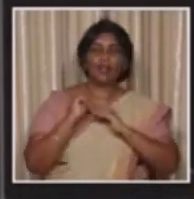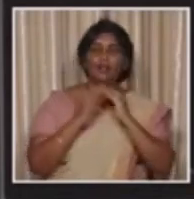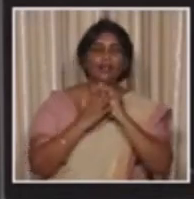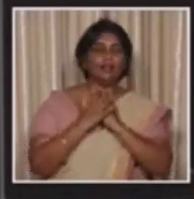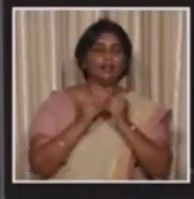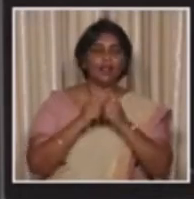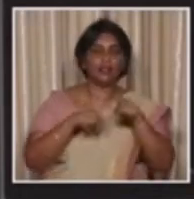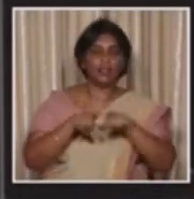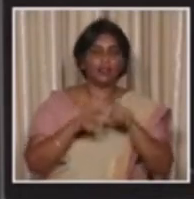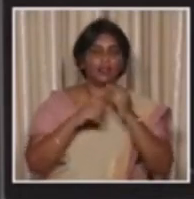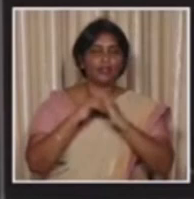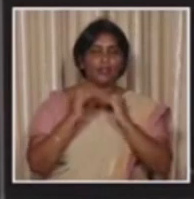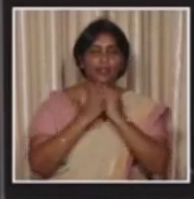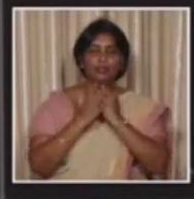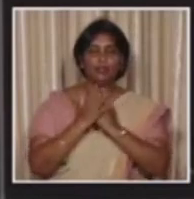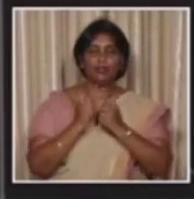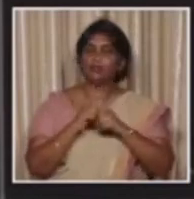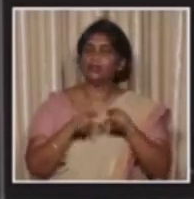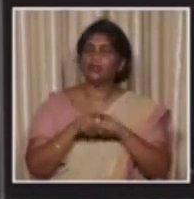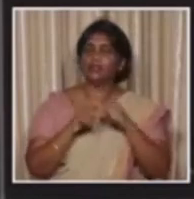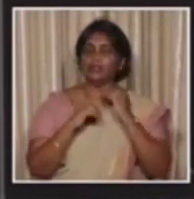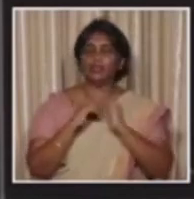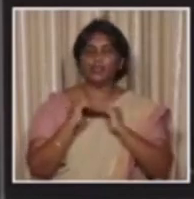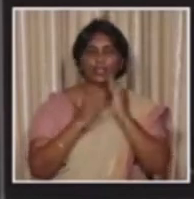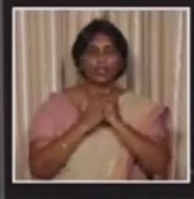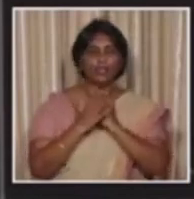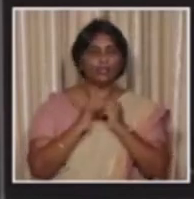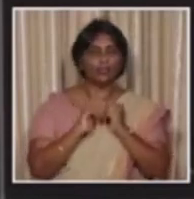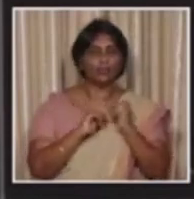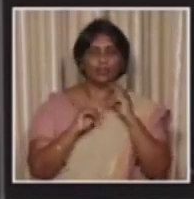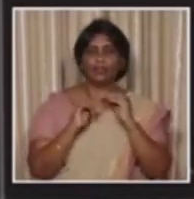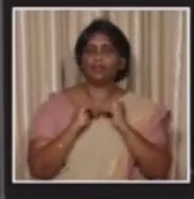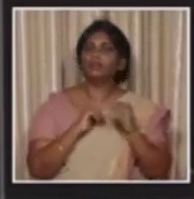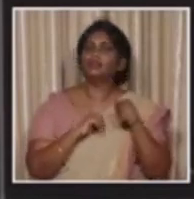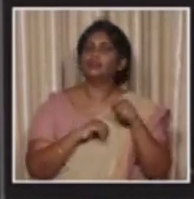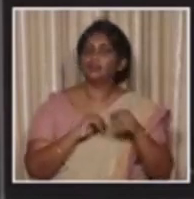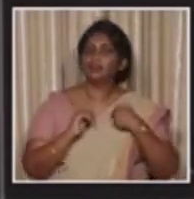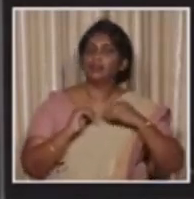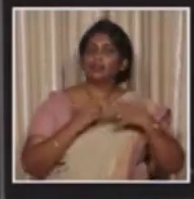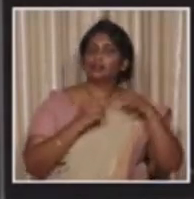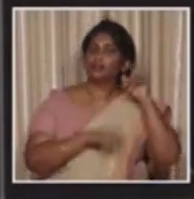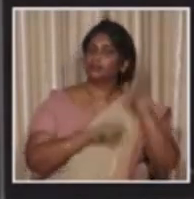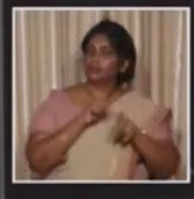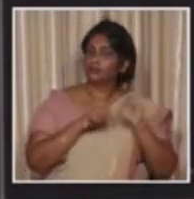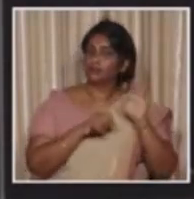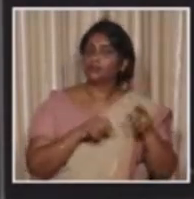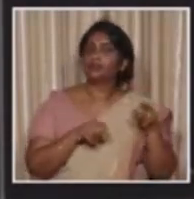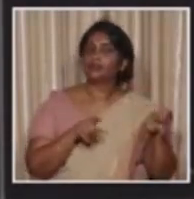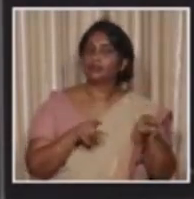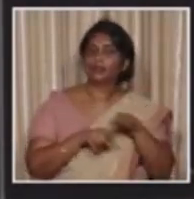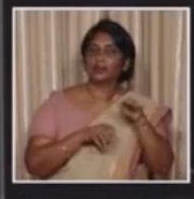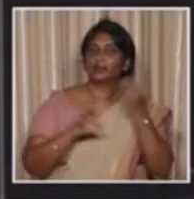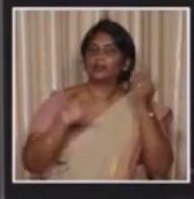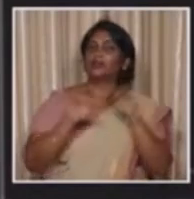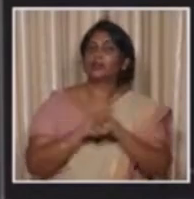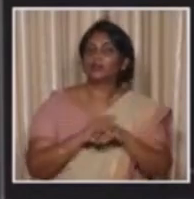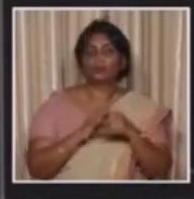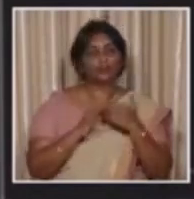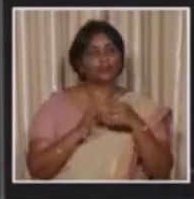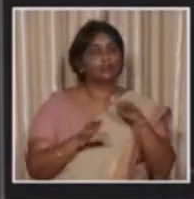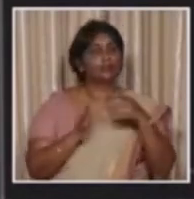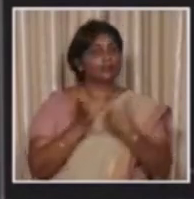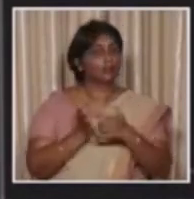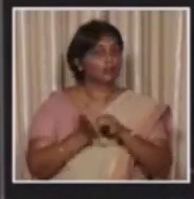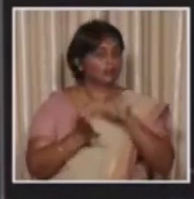வழங்கப்படுகின்றது கௌரவ அமைச்சர் உங்களுடைய அமைச்சின் மூலமாக. இது வெளியாட்கள் வந்து குடியமர்ந்தால் அந்த தோட்டக்காணிகளை நிச்சயமாக நாங்கள் செய்ய வேண்டும், அல்லது